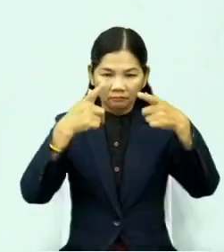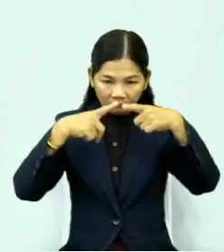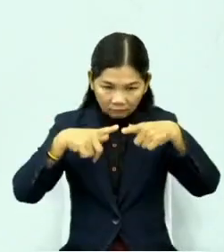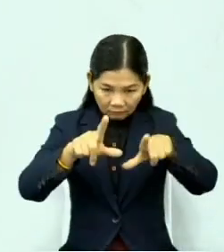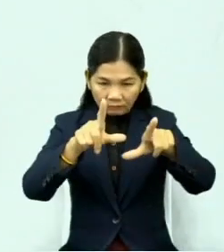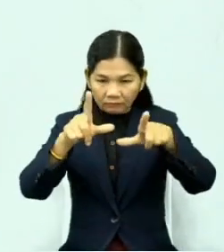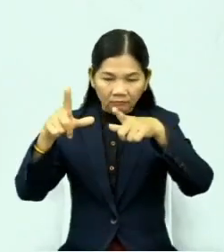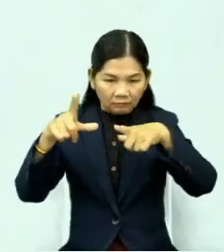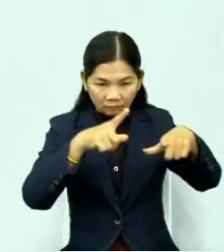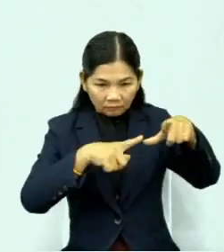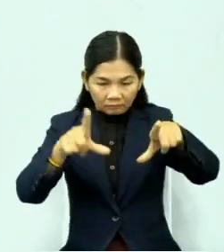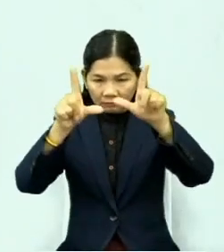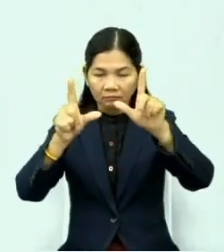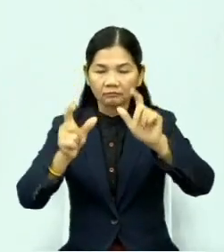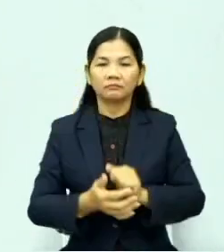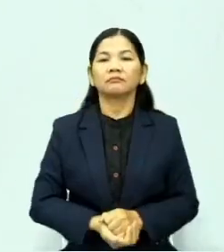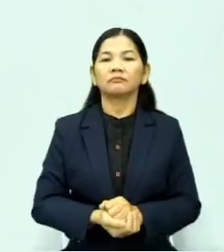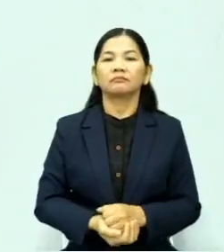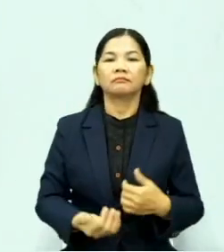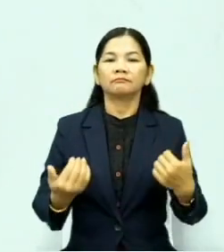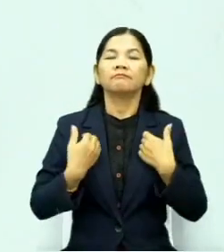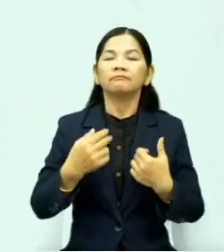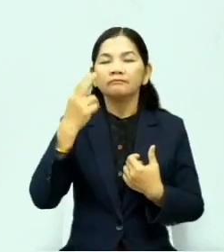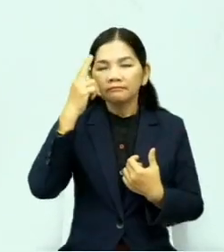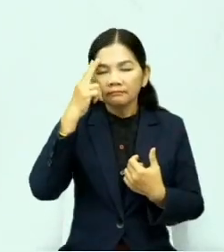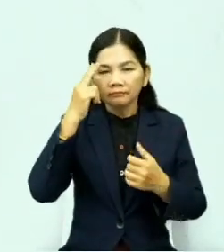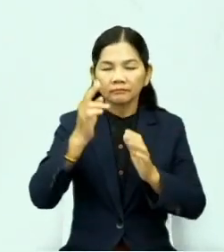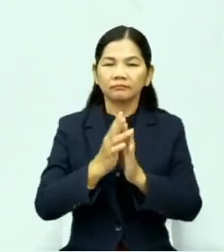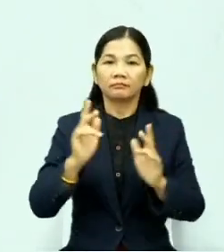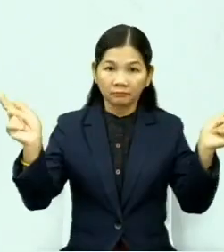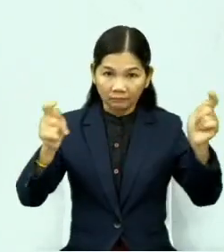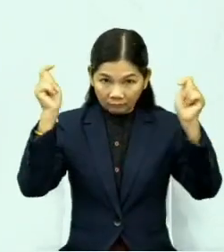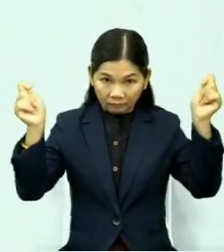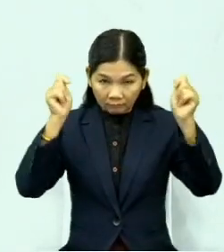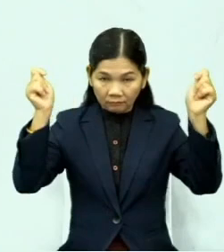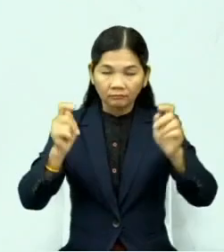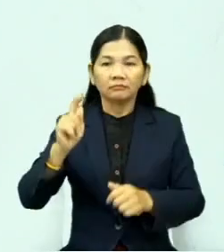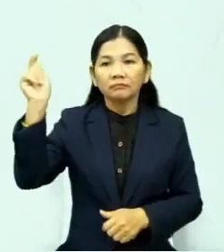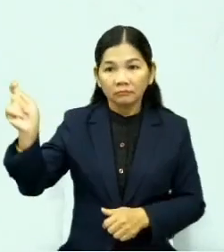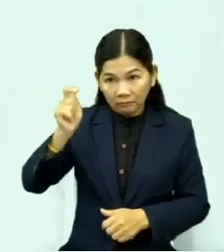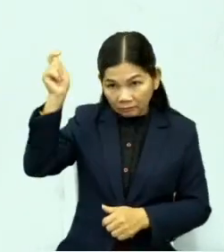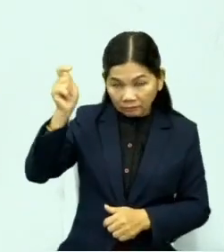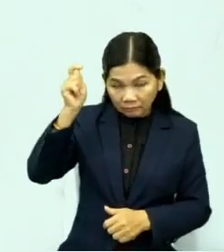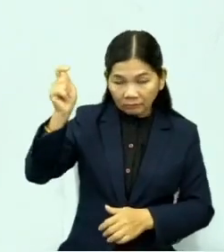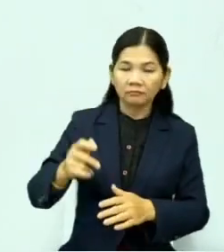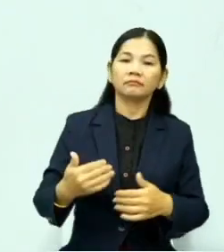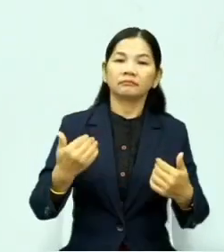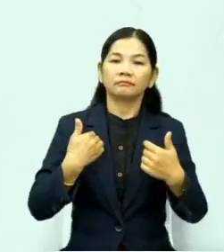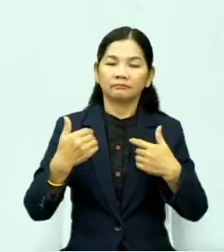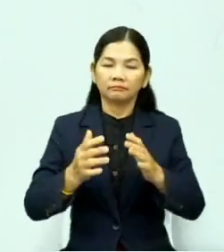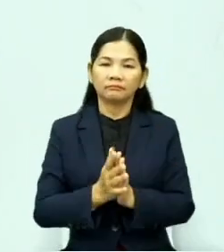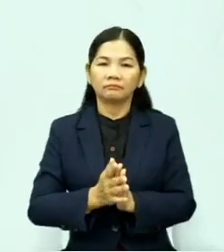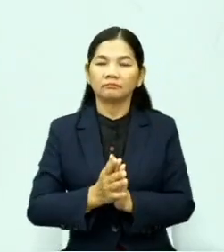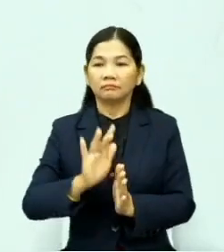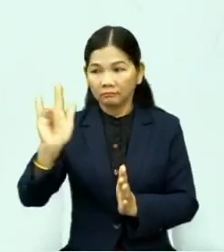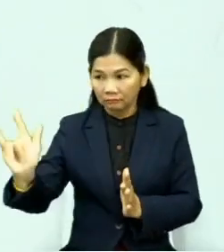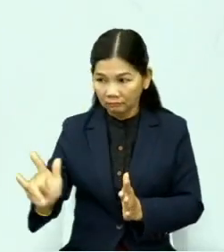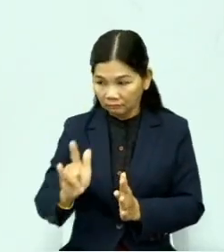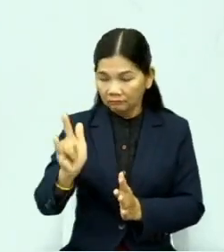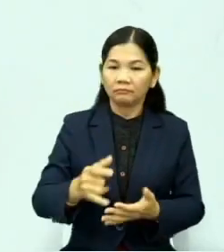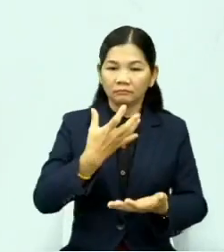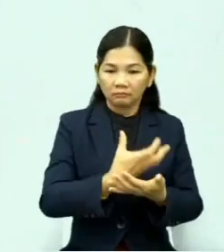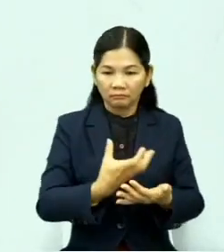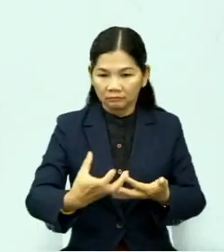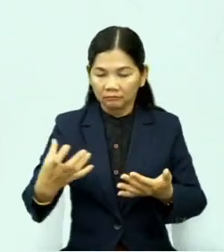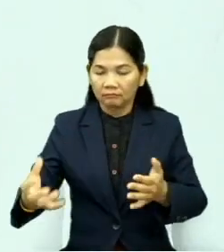អីផ្សេងផ្សេងអញ្ចឹងទៅណាកូនណាចាអញ្ចឹងកុំមើលដល់ក្នុងពិធីទាំងអស់ហ្នឹងតើមានពិធីណាខ្លះដែលគេប្រើឧបករ